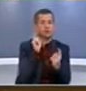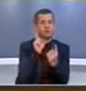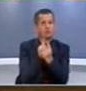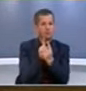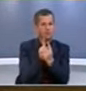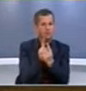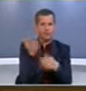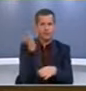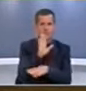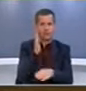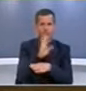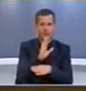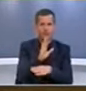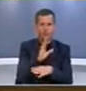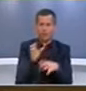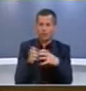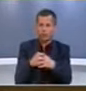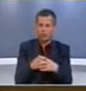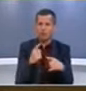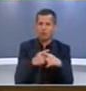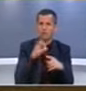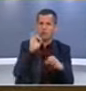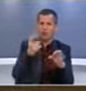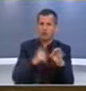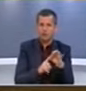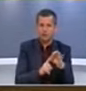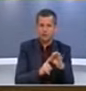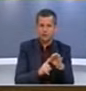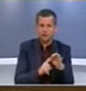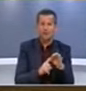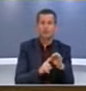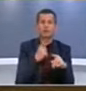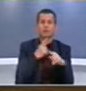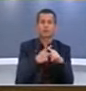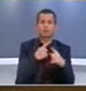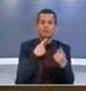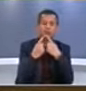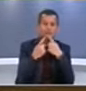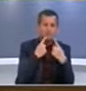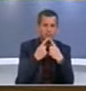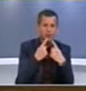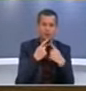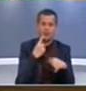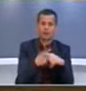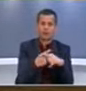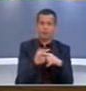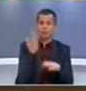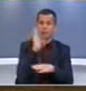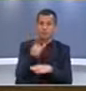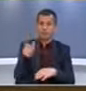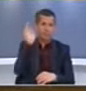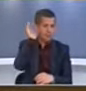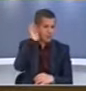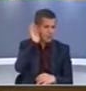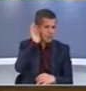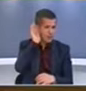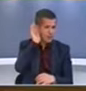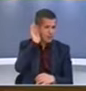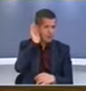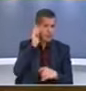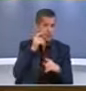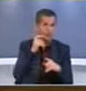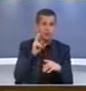mef komunis civile Nan Naty brj zrt t ministr sedis por n nj